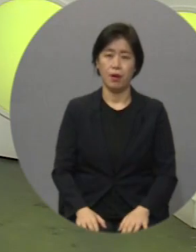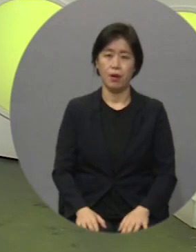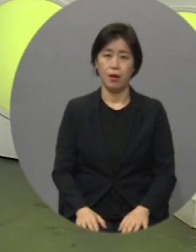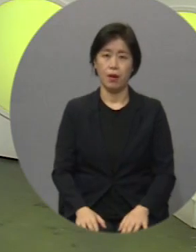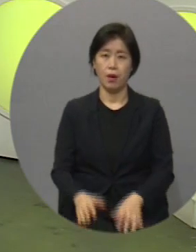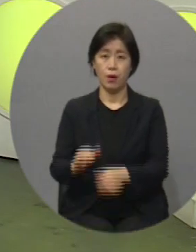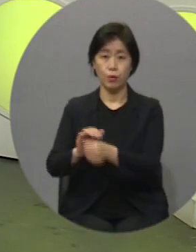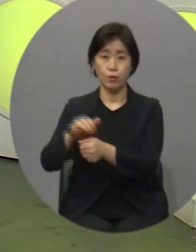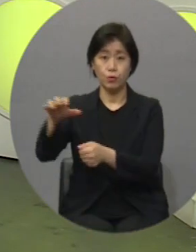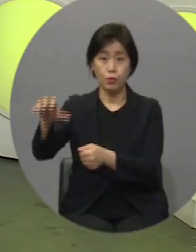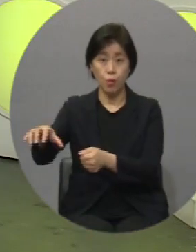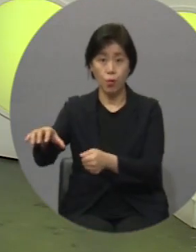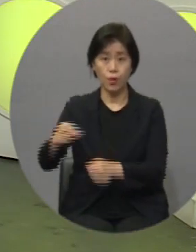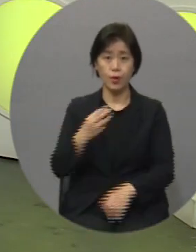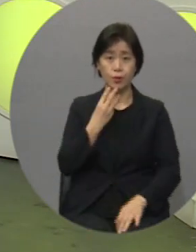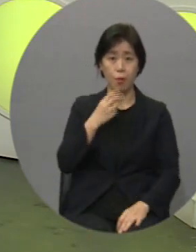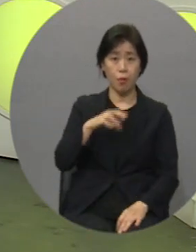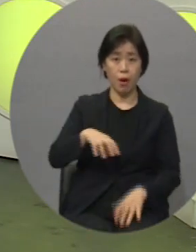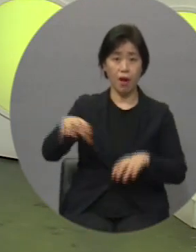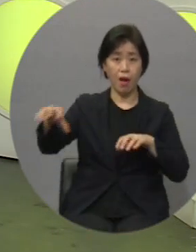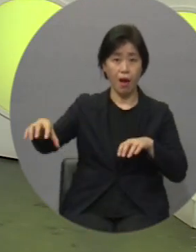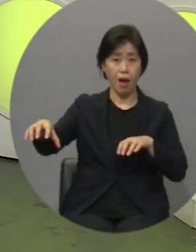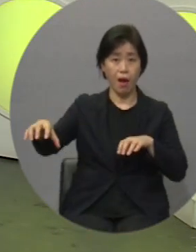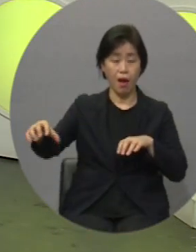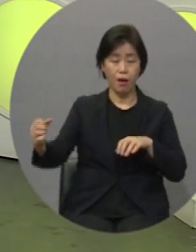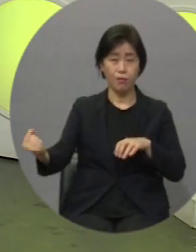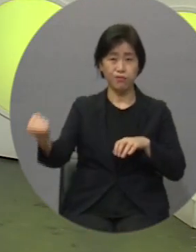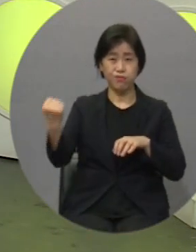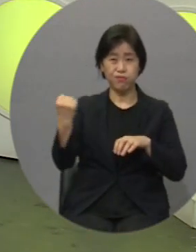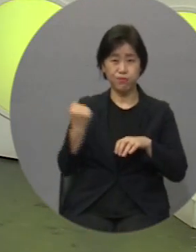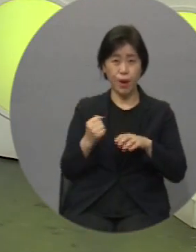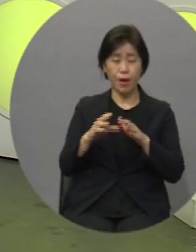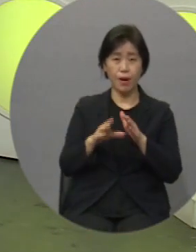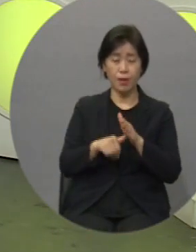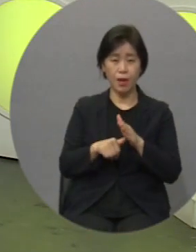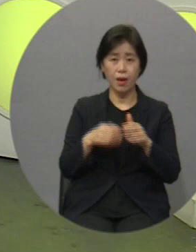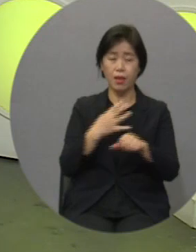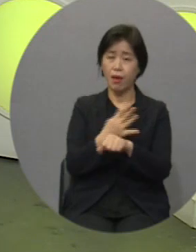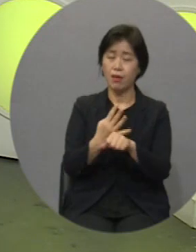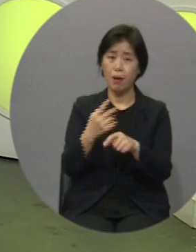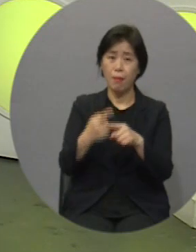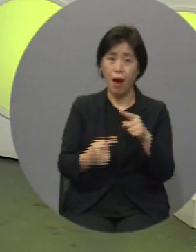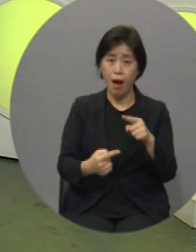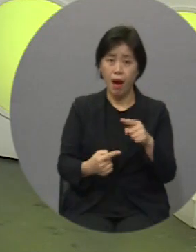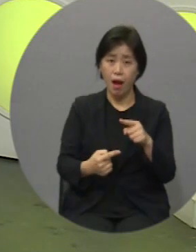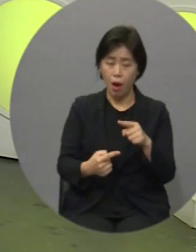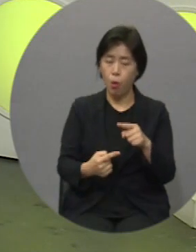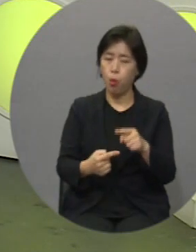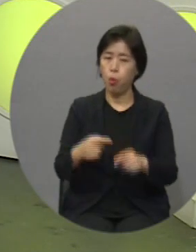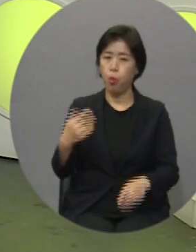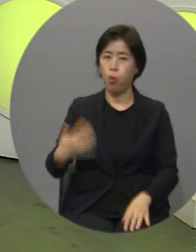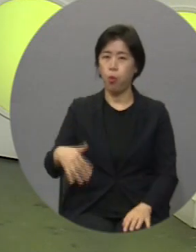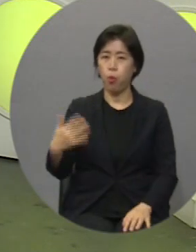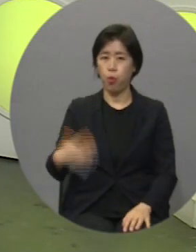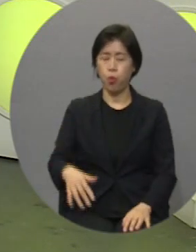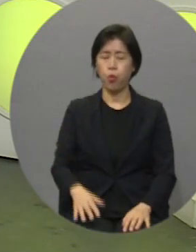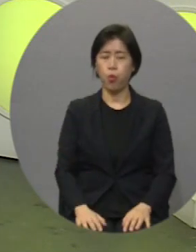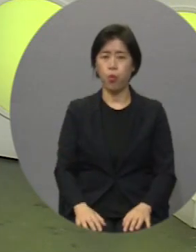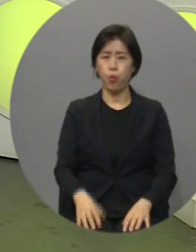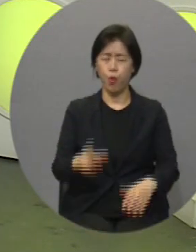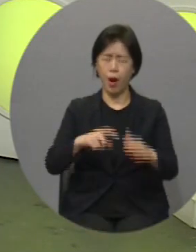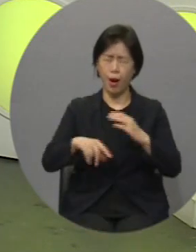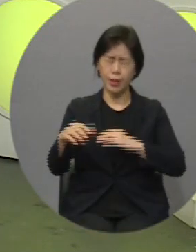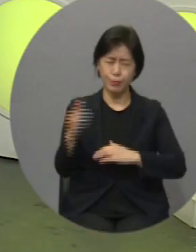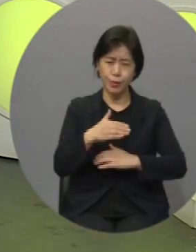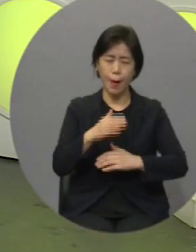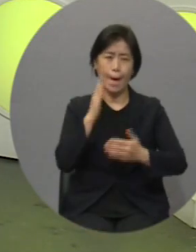4시간 반 정도 걸렸어요. 이야, 4시간 반. 아침에 일어나서 화장하고 메이크업 뭐 준비하고 오시다가 보면 네. 잠도 아마 못 자고